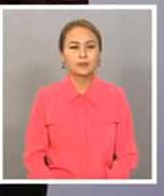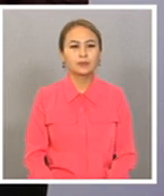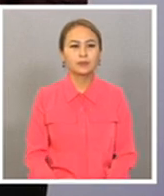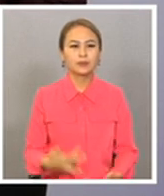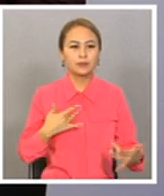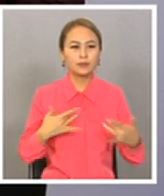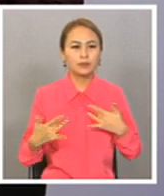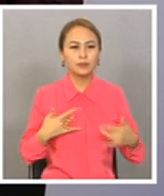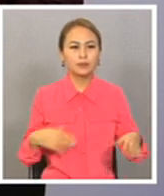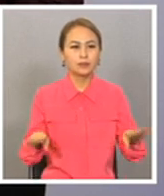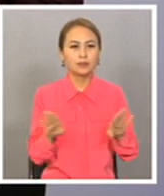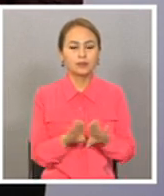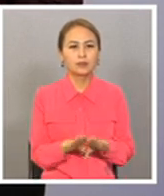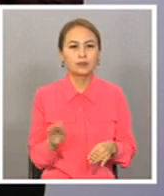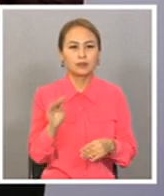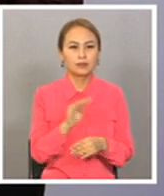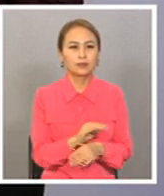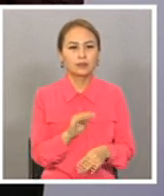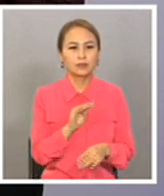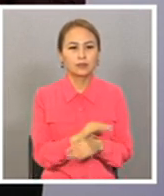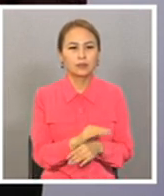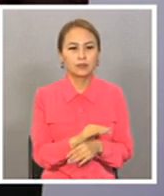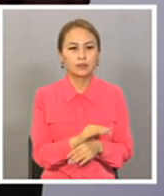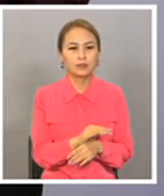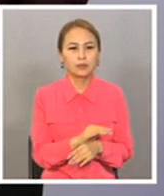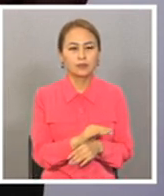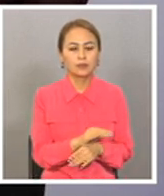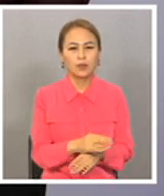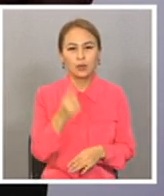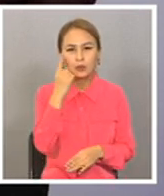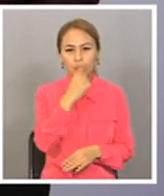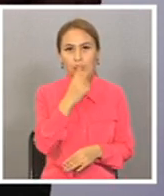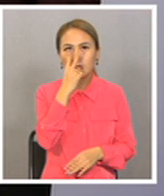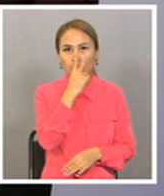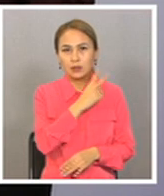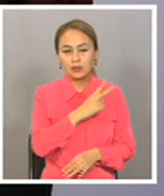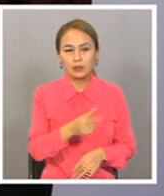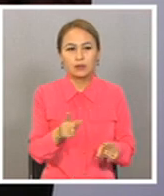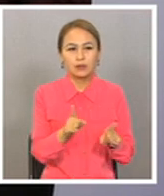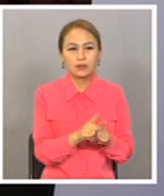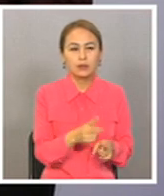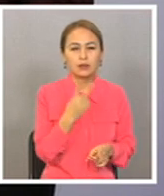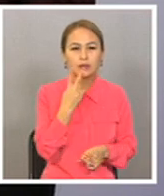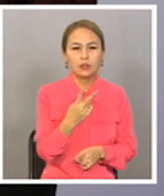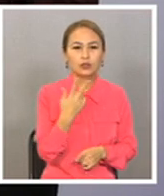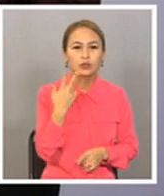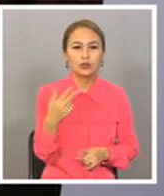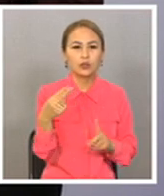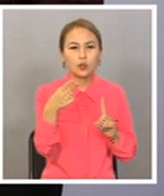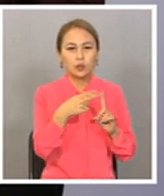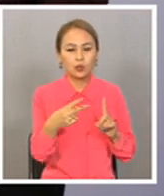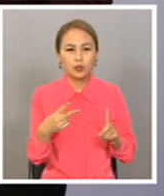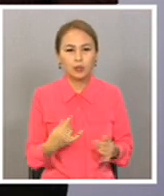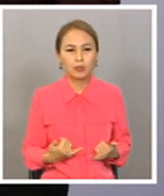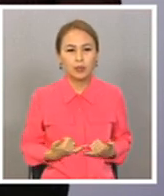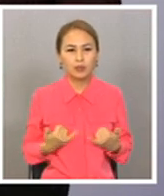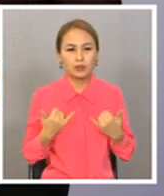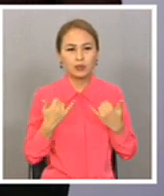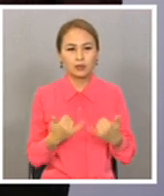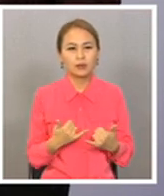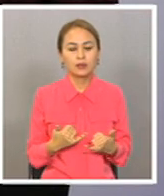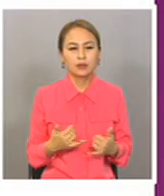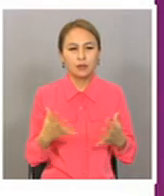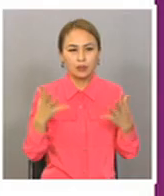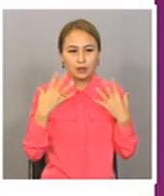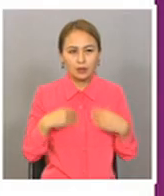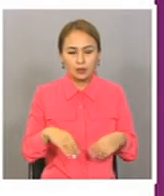бойынша кейіпкер образына қатысты өз көзқарасыңызды екі-үш сөйлеммен білдіріңіз. Кеудесі дәңге